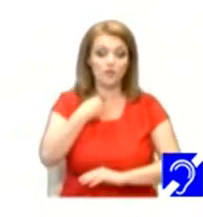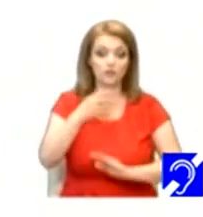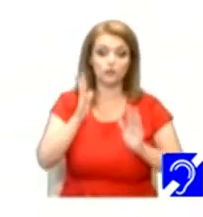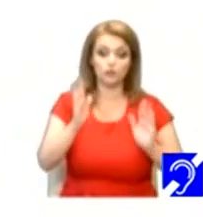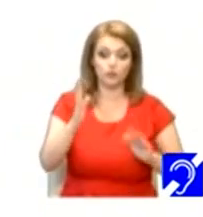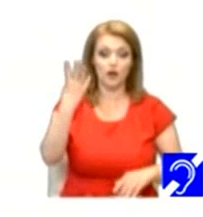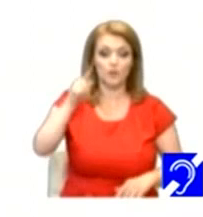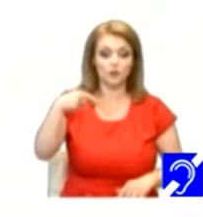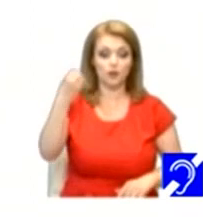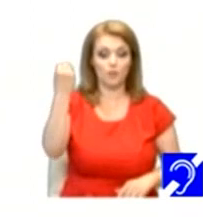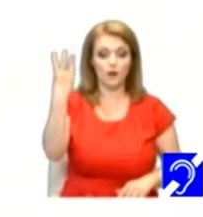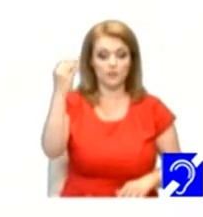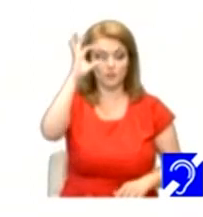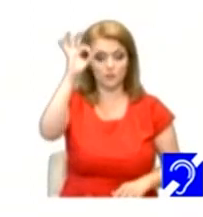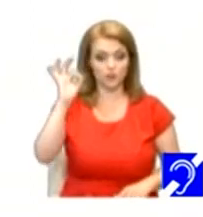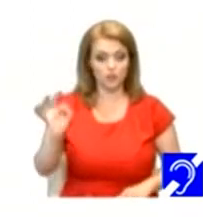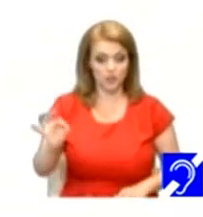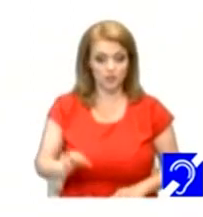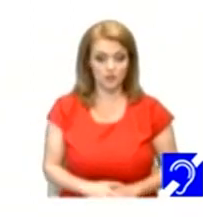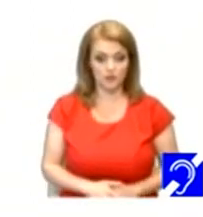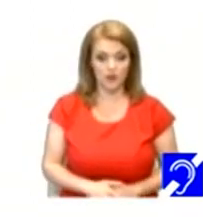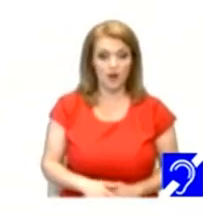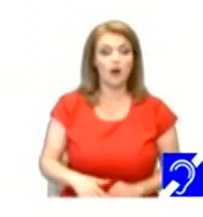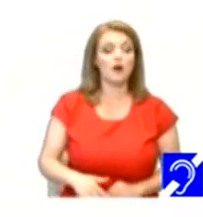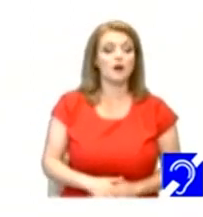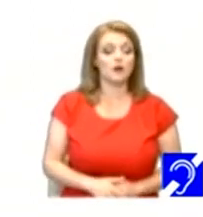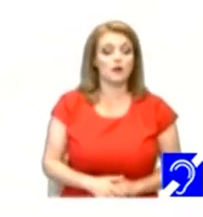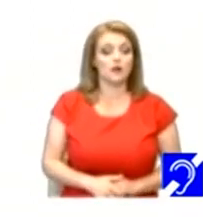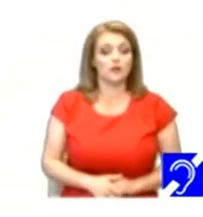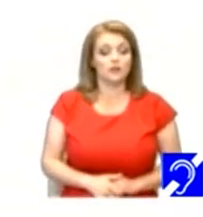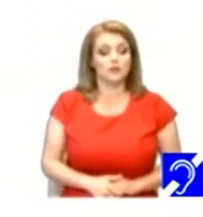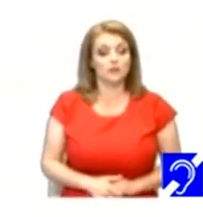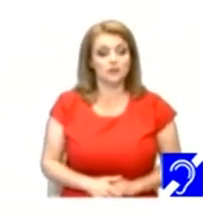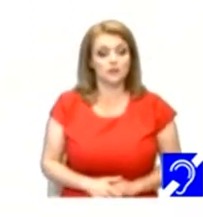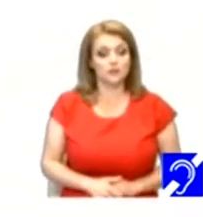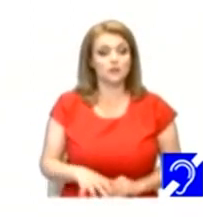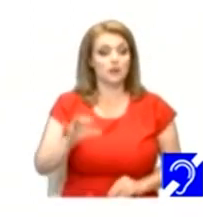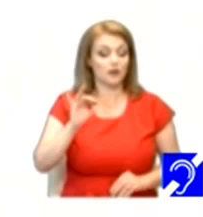de doar 4,14%. BEX a acumulat cele mai multe procente,